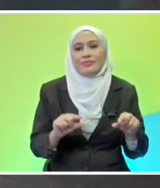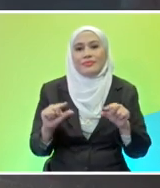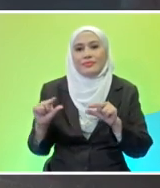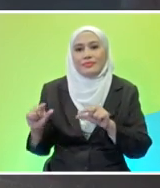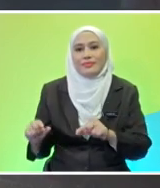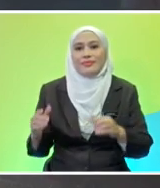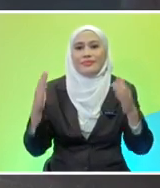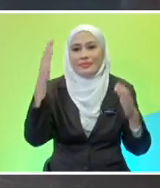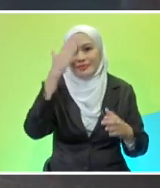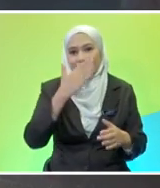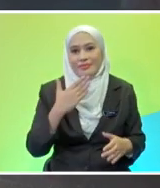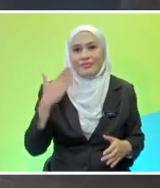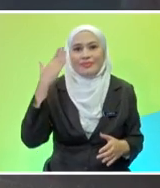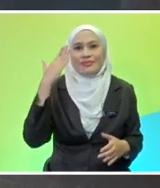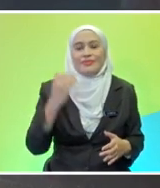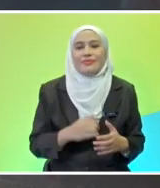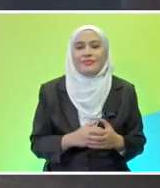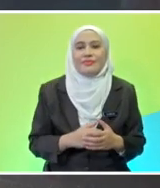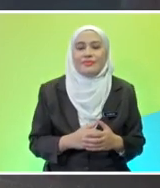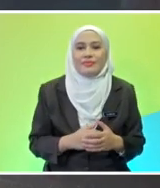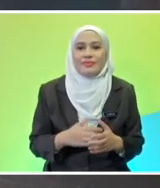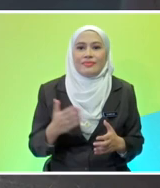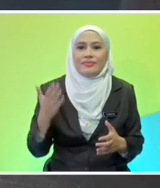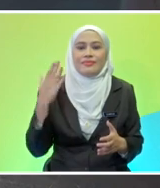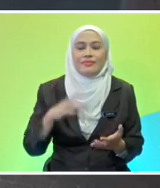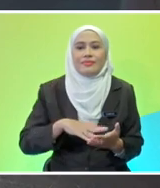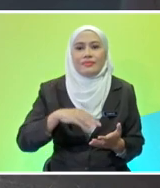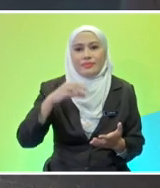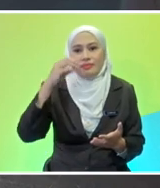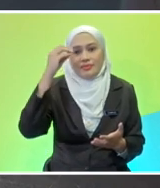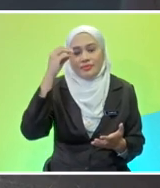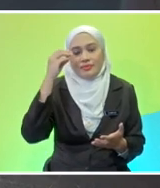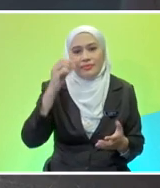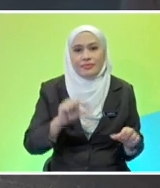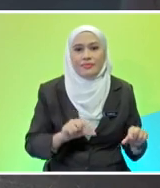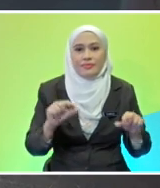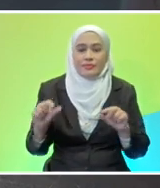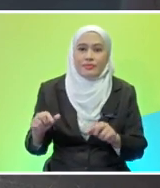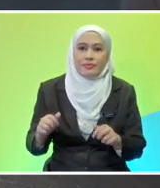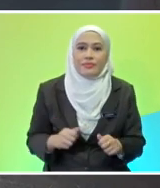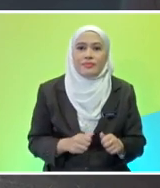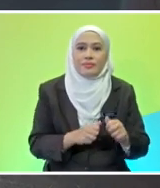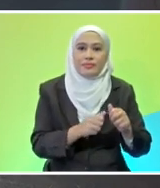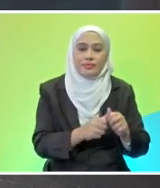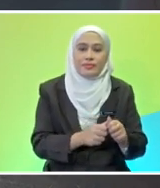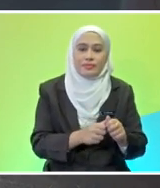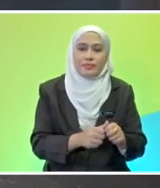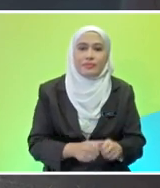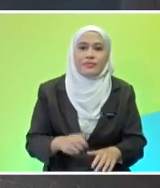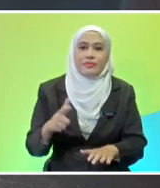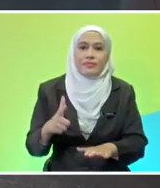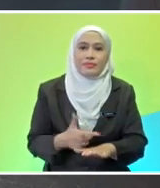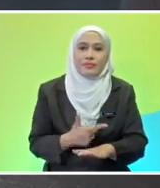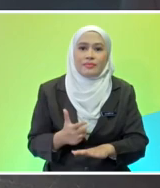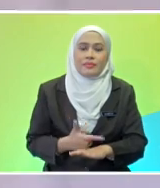muka. Yang ni yang tadi kita belajar adalah pergerakan mengikut muzik. Okay. Mengikut lirik. Tadi lirik apa yang